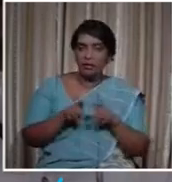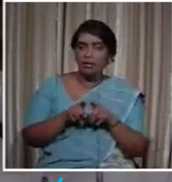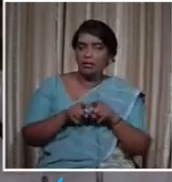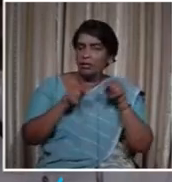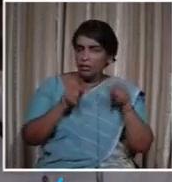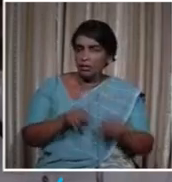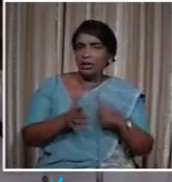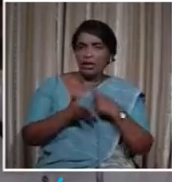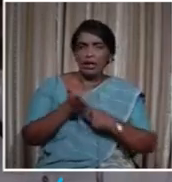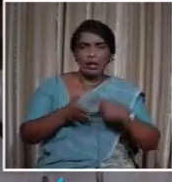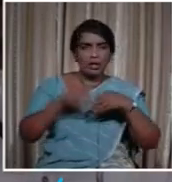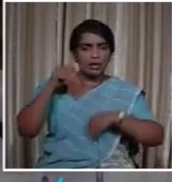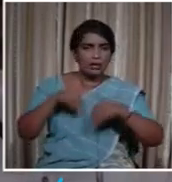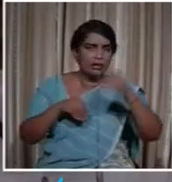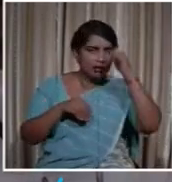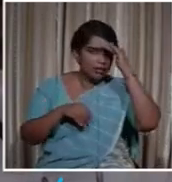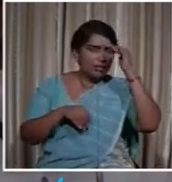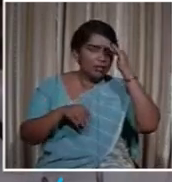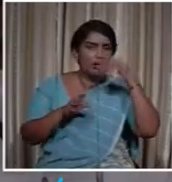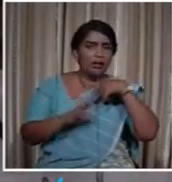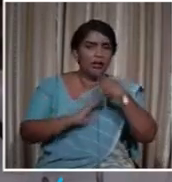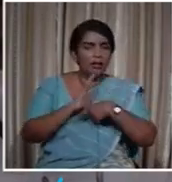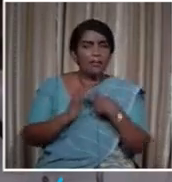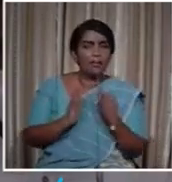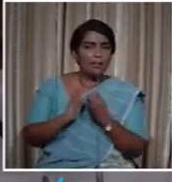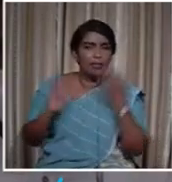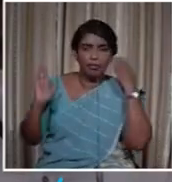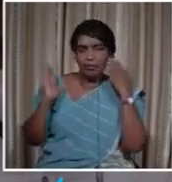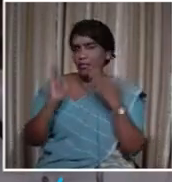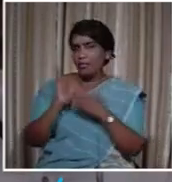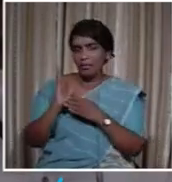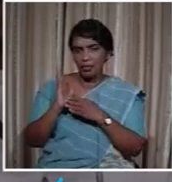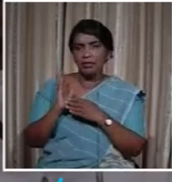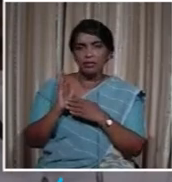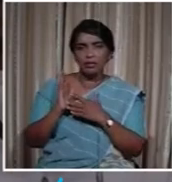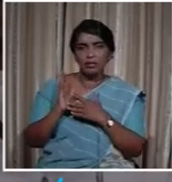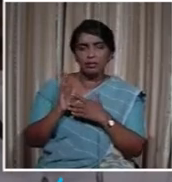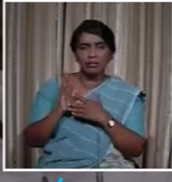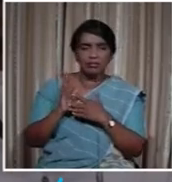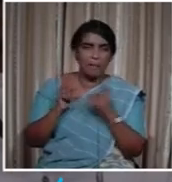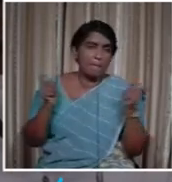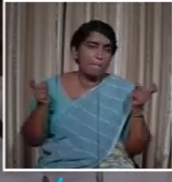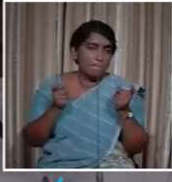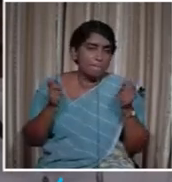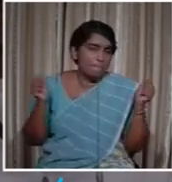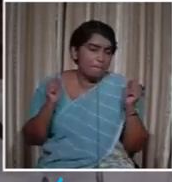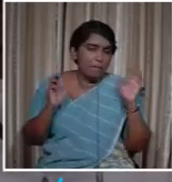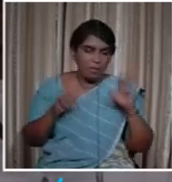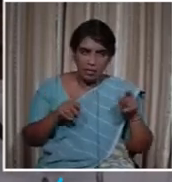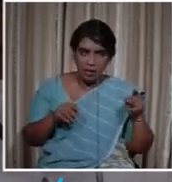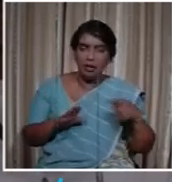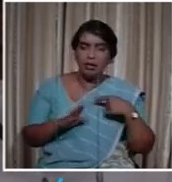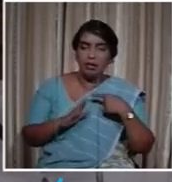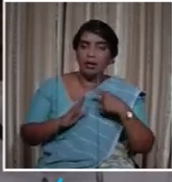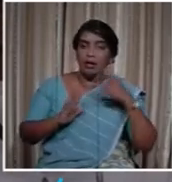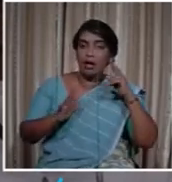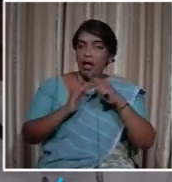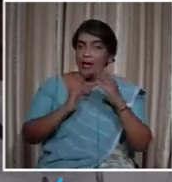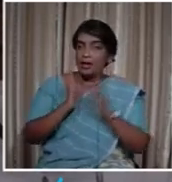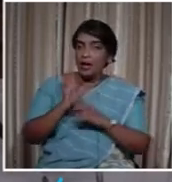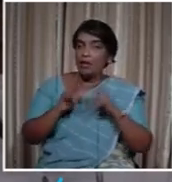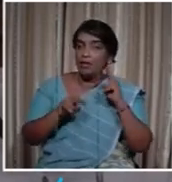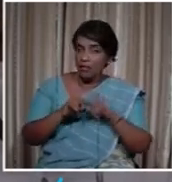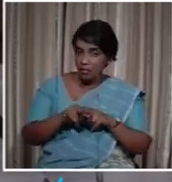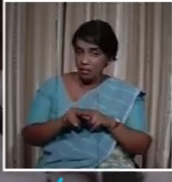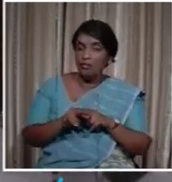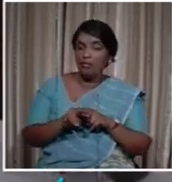தலைவர்களிடமே இலங்கையினுடைய பொருளாதாரம் பற்றிய மிகப்பெரிய ஒரு பயம் காணப்படுகின்றது. சர்வதேச நாணய நிதியம் சில உதவிகளை தரும், அதற்கு